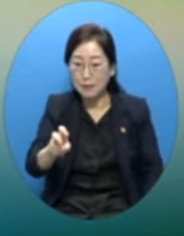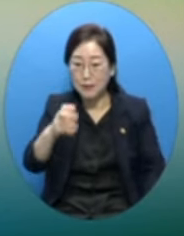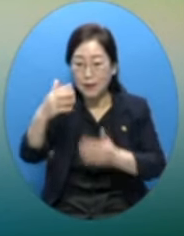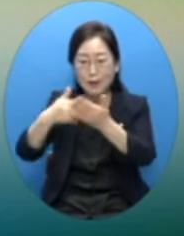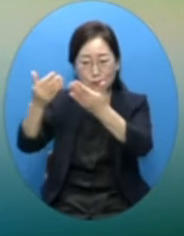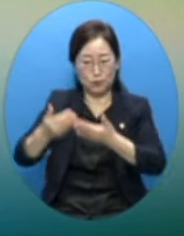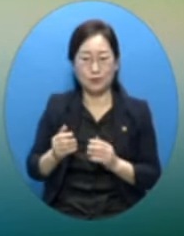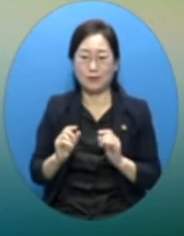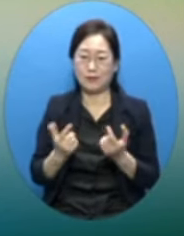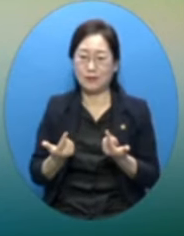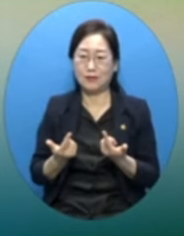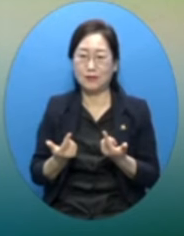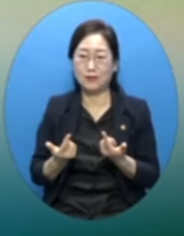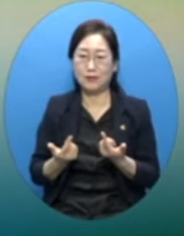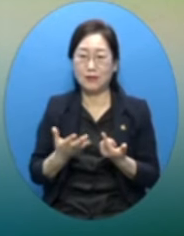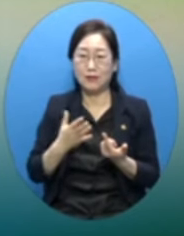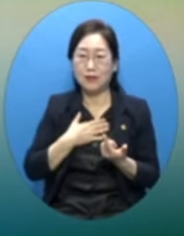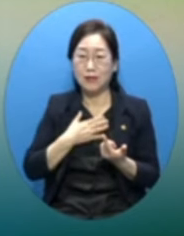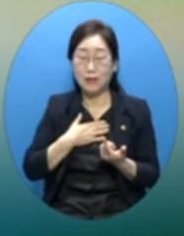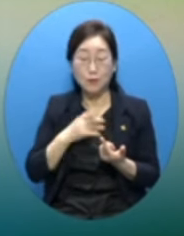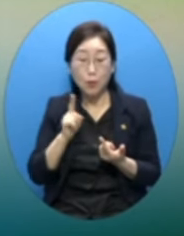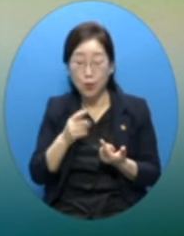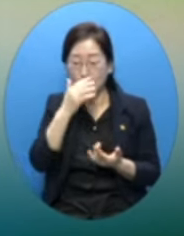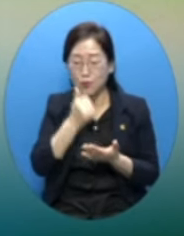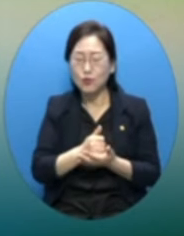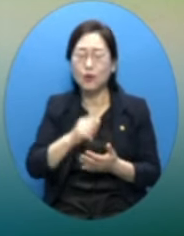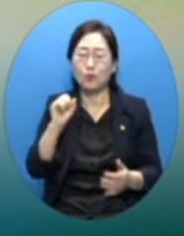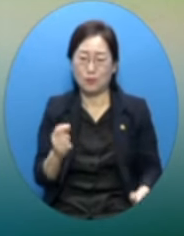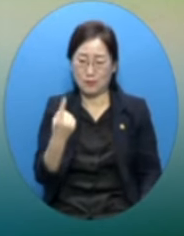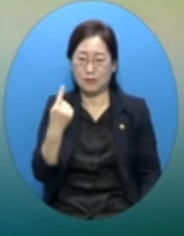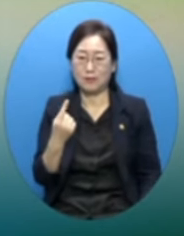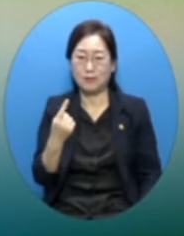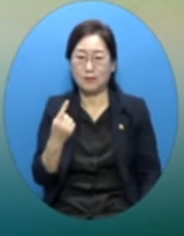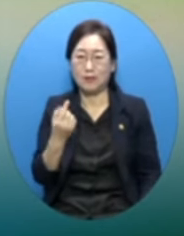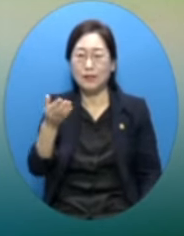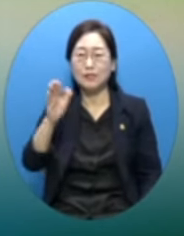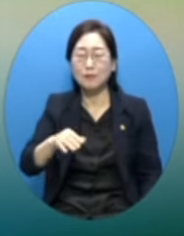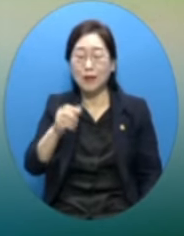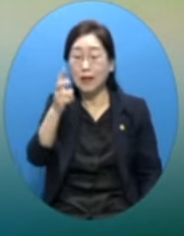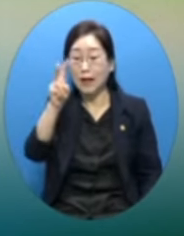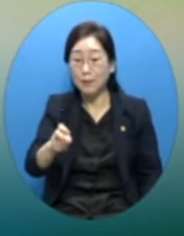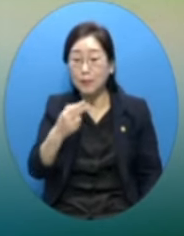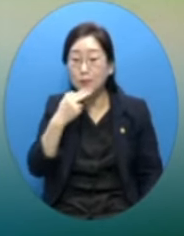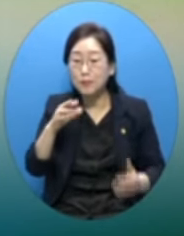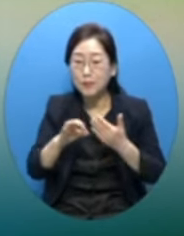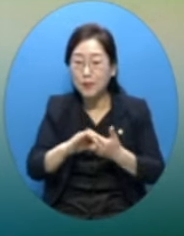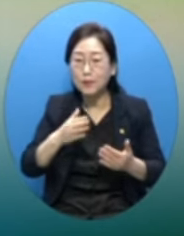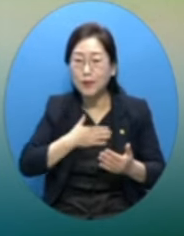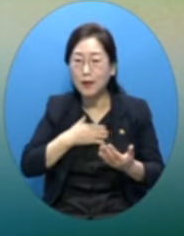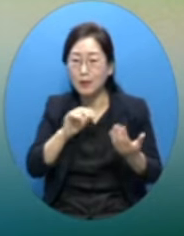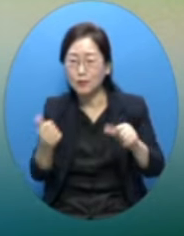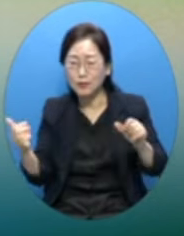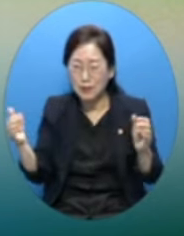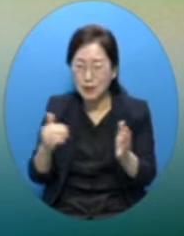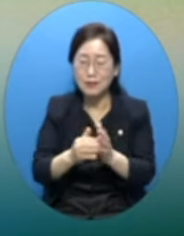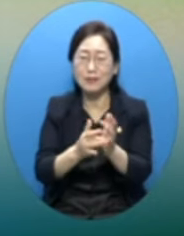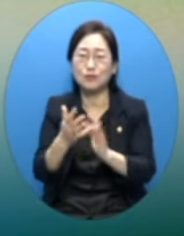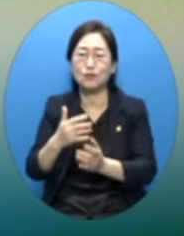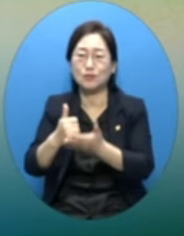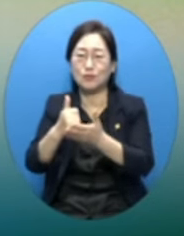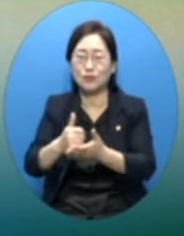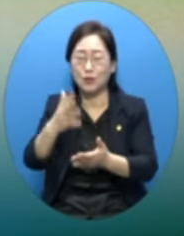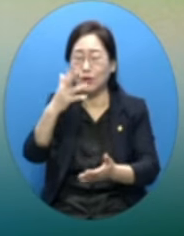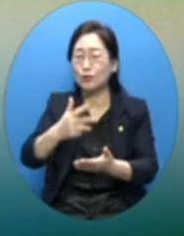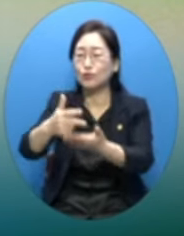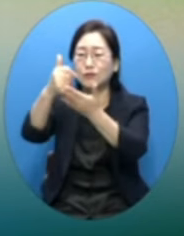게 아니었습니다. 내게 있어서는 나의 죄로 인한 것이었습니다. 하지만 암이 없었다면 제가 죽기까지 예수님을 내 주인으로